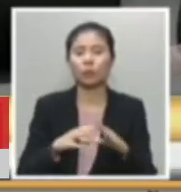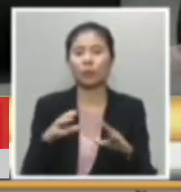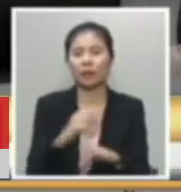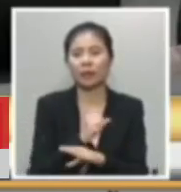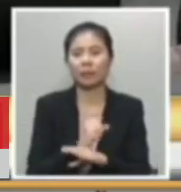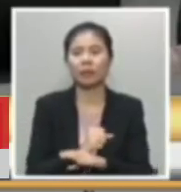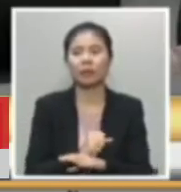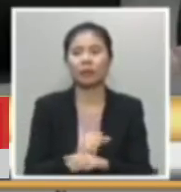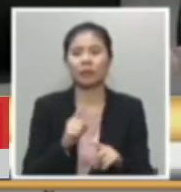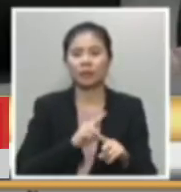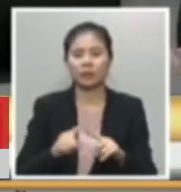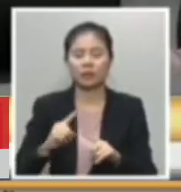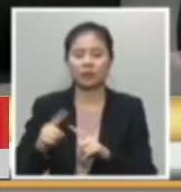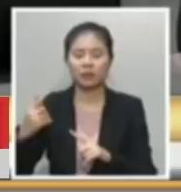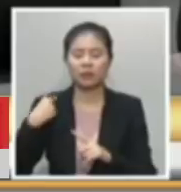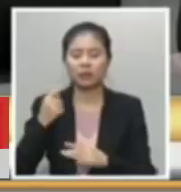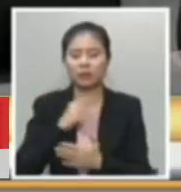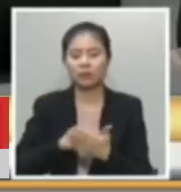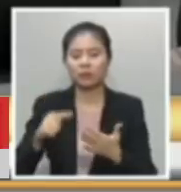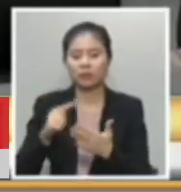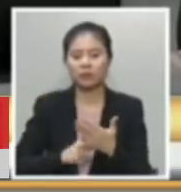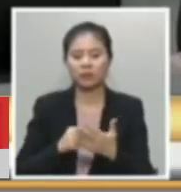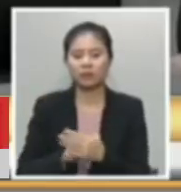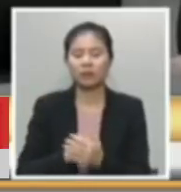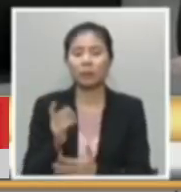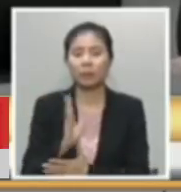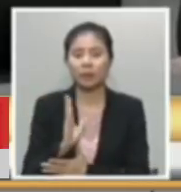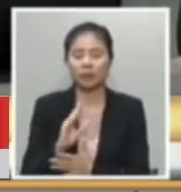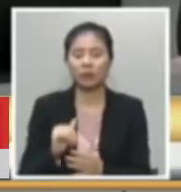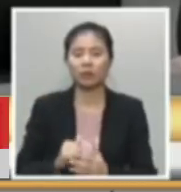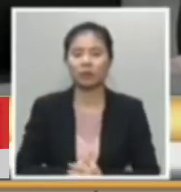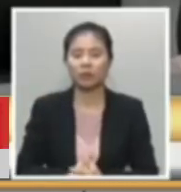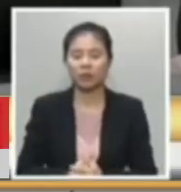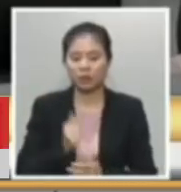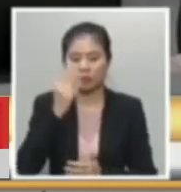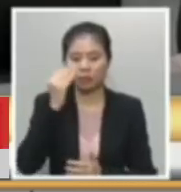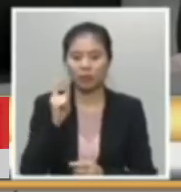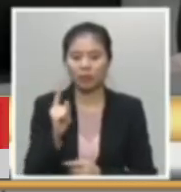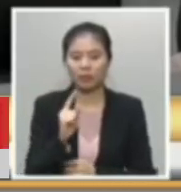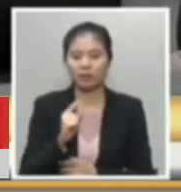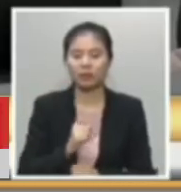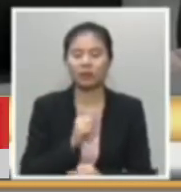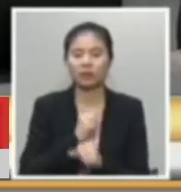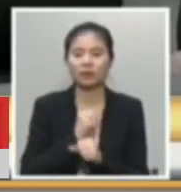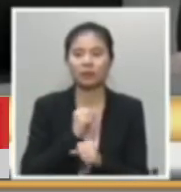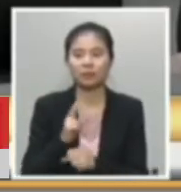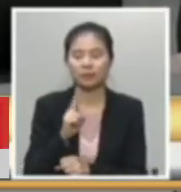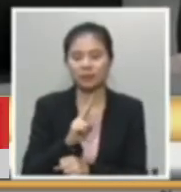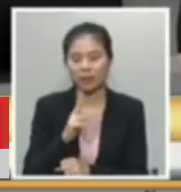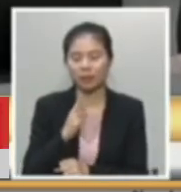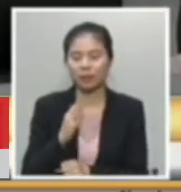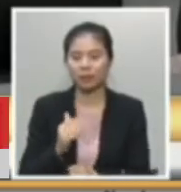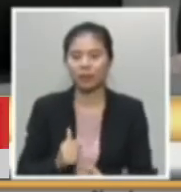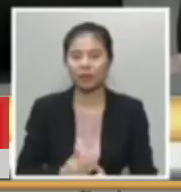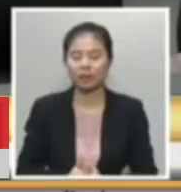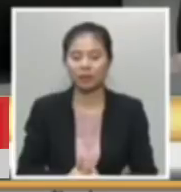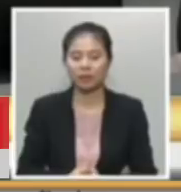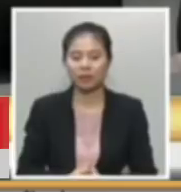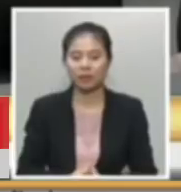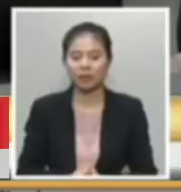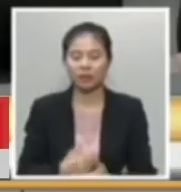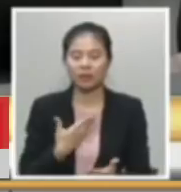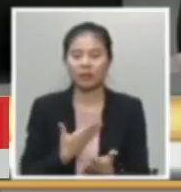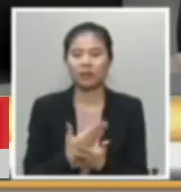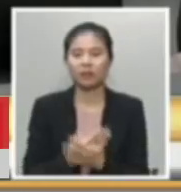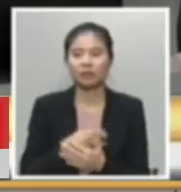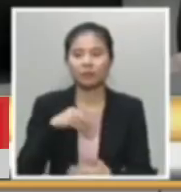รือนักการเมืองที่มาจากการเลือกตั้งดูจากนโยบายไม่ต้องครับเพราะเลือกไปแล้วมันไม่ได้ใช้สู้รับเงินใส่กระเ